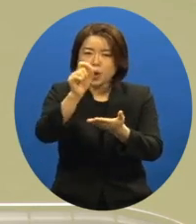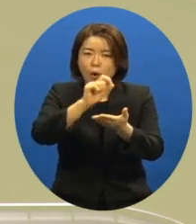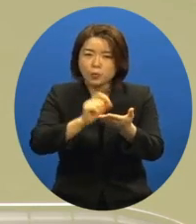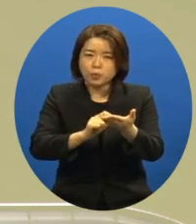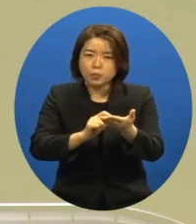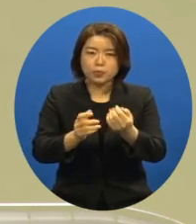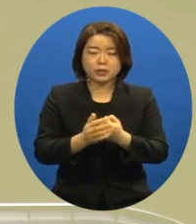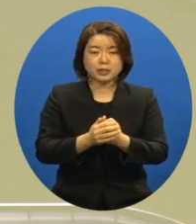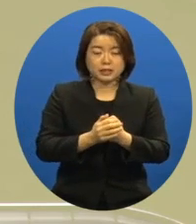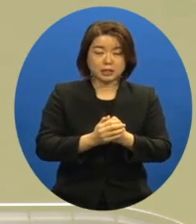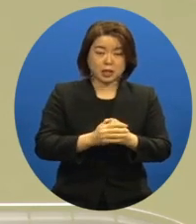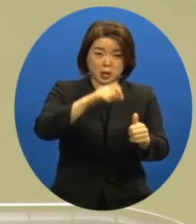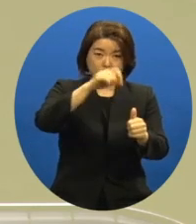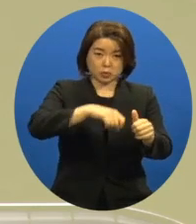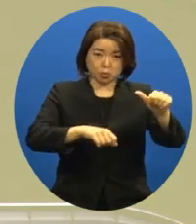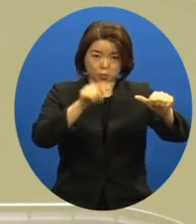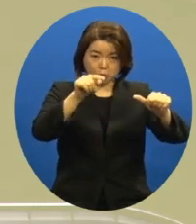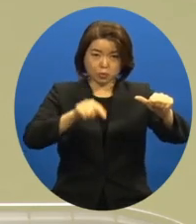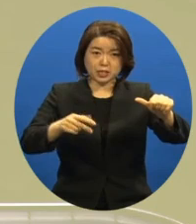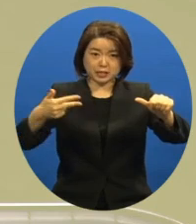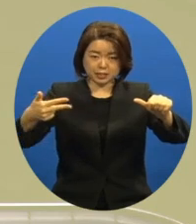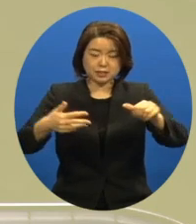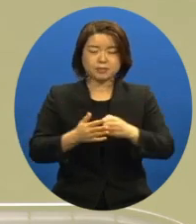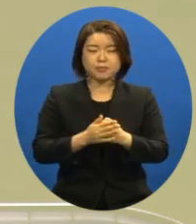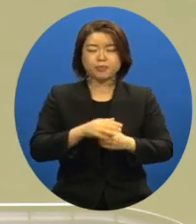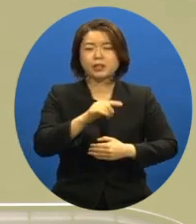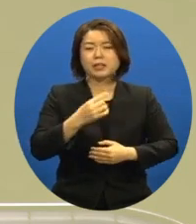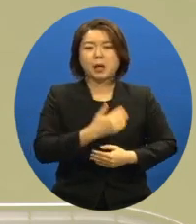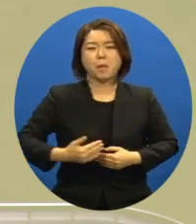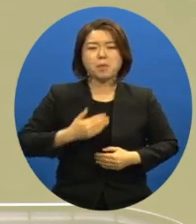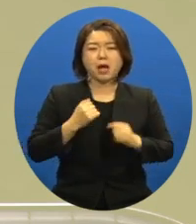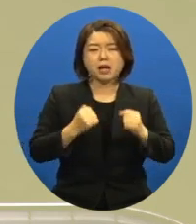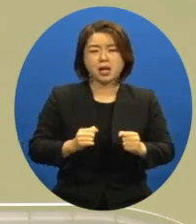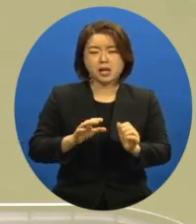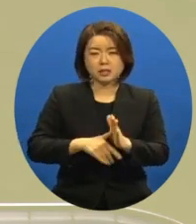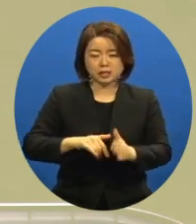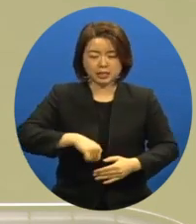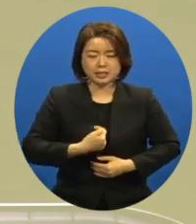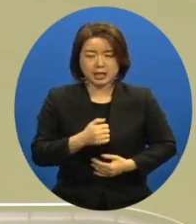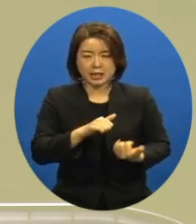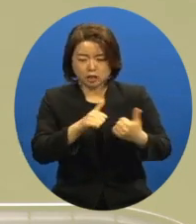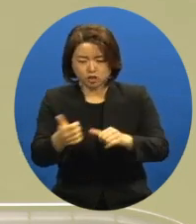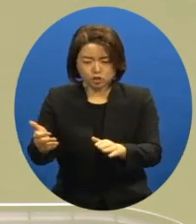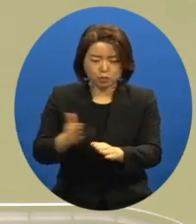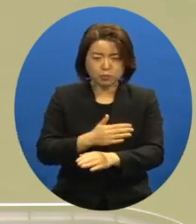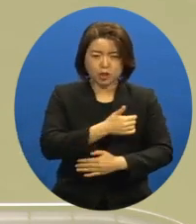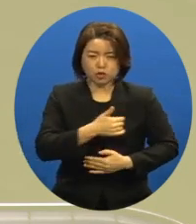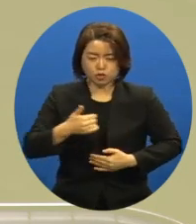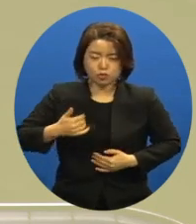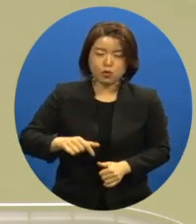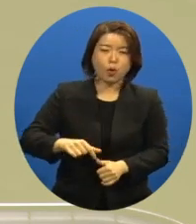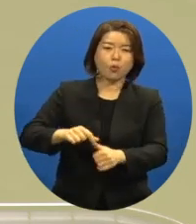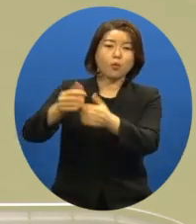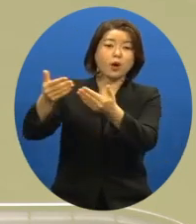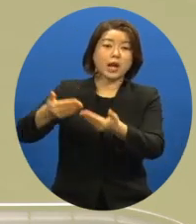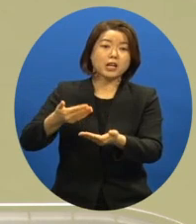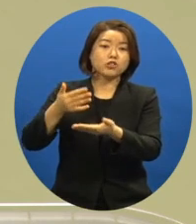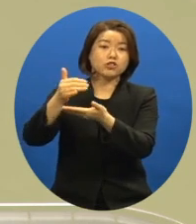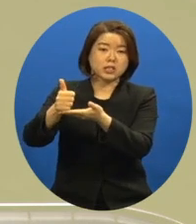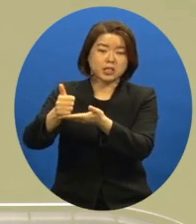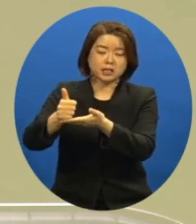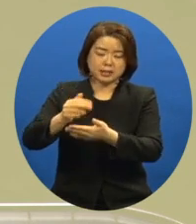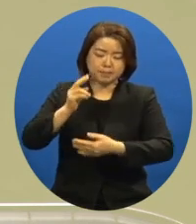5장 7절에 그는 육체에 계실 때에 자기를 죽음에서 능히 구원하실 이에게